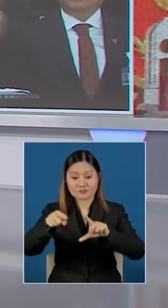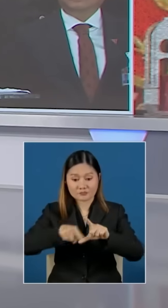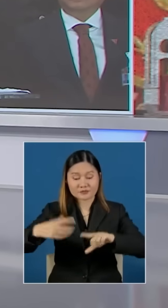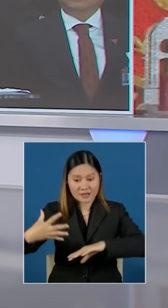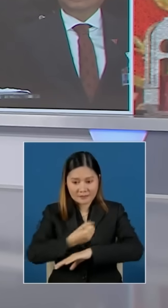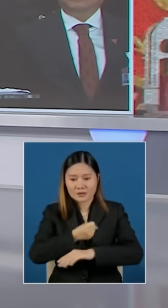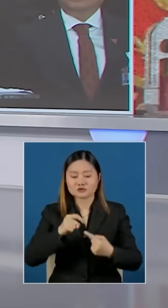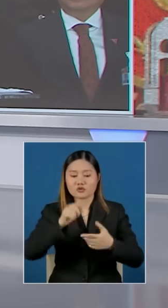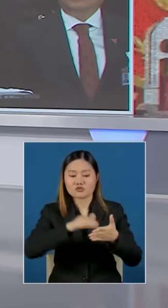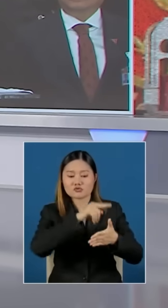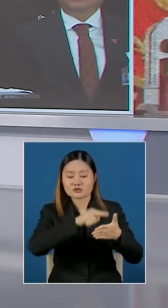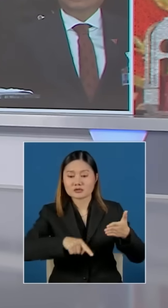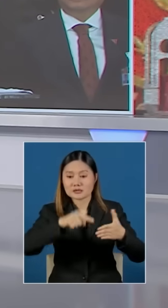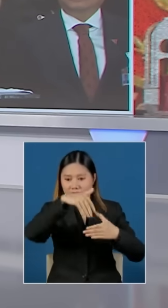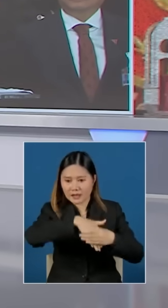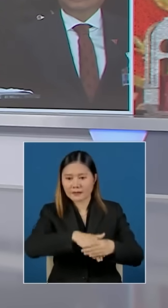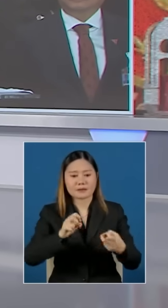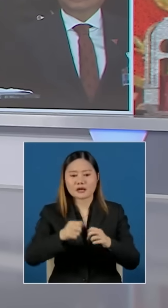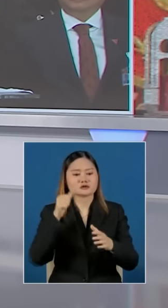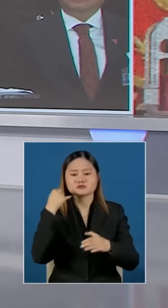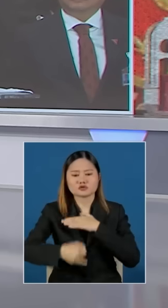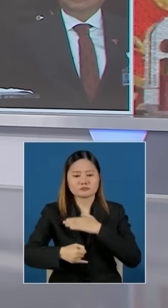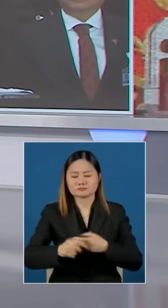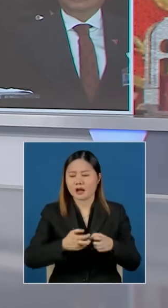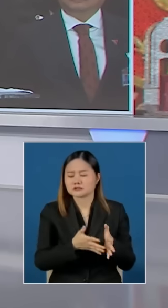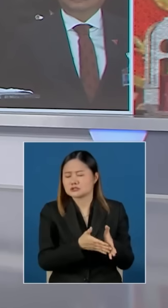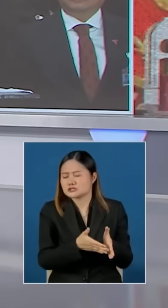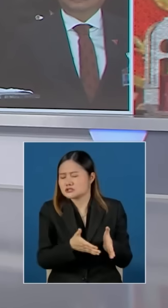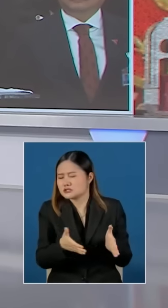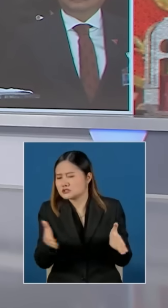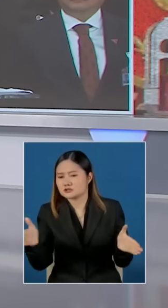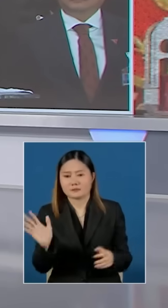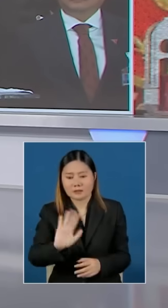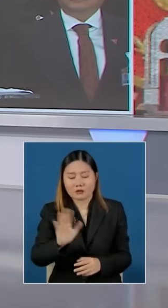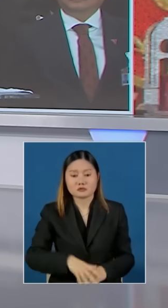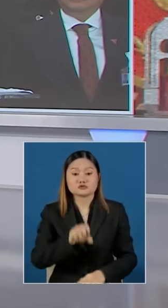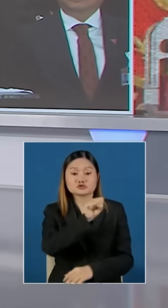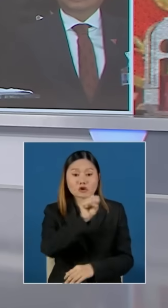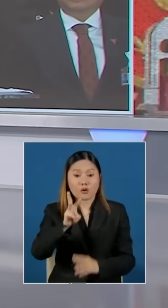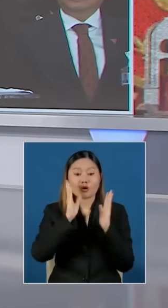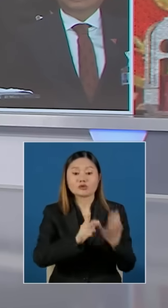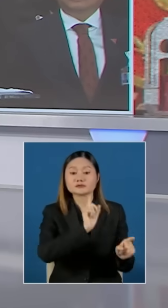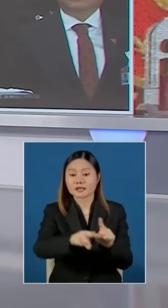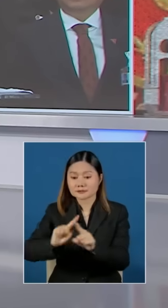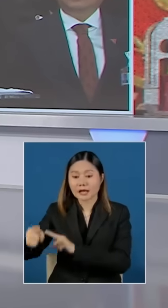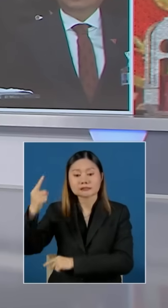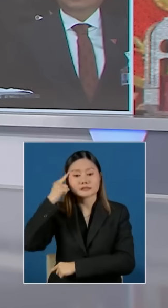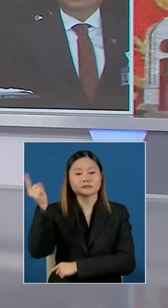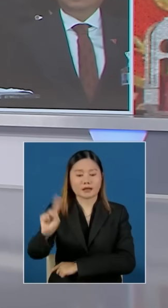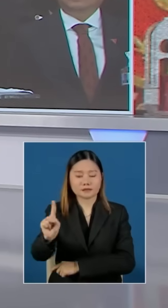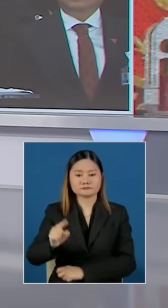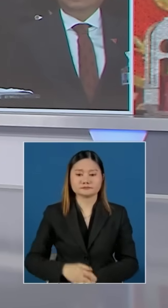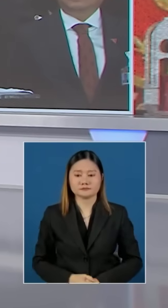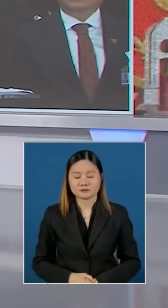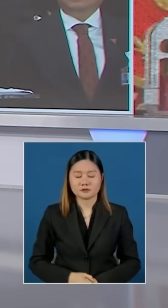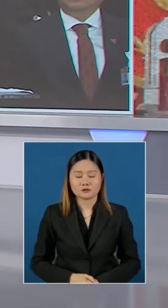านการเลือกตั้งเนี่ยมันจะได้จบปัญหานี้ไปไม่ต้องมีอะไรยืดเยื้อมาอีกแล้วถามว่าสว.แต่ละคนมองเรื่องนี้ยังไงเ